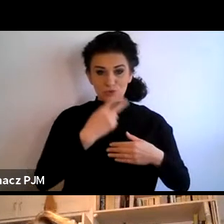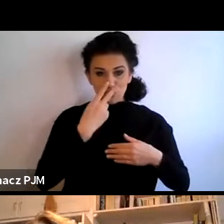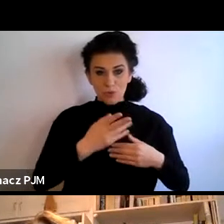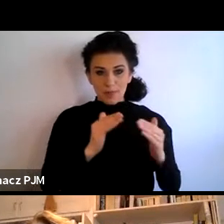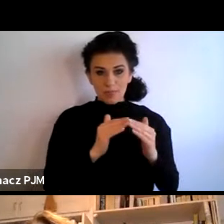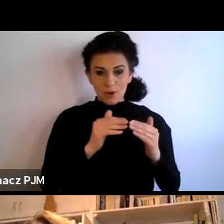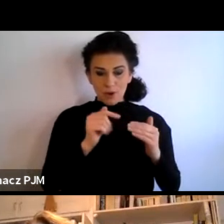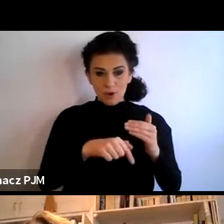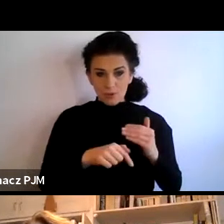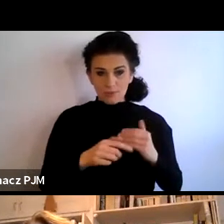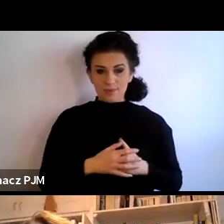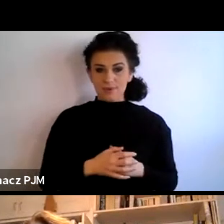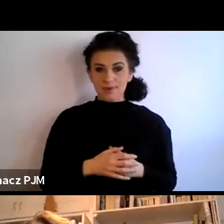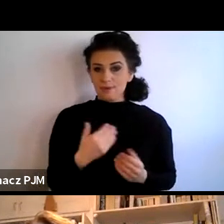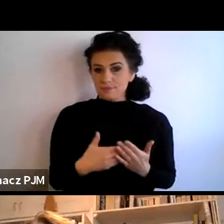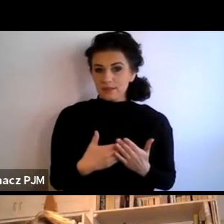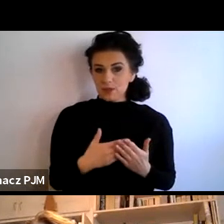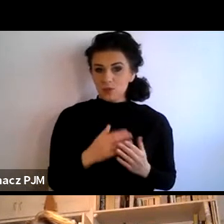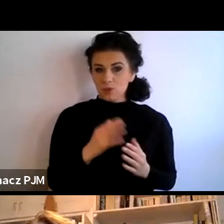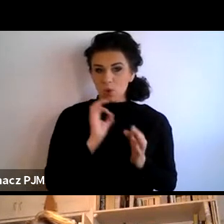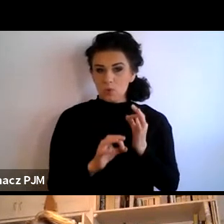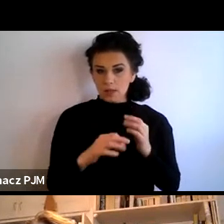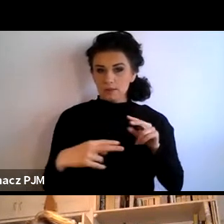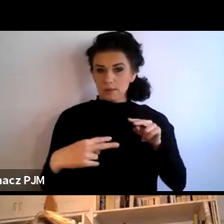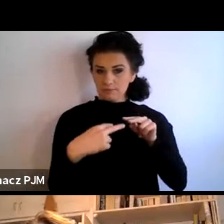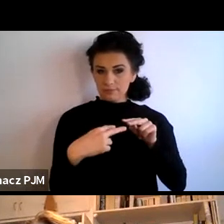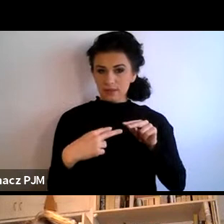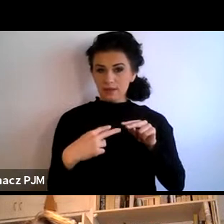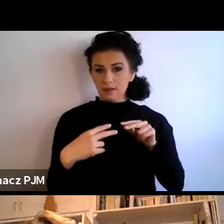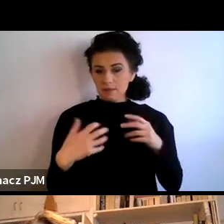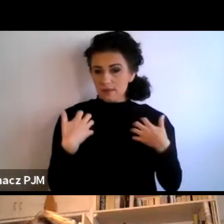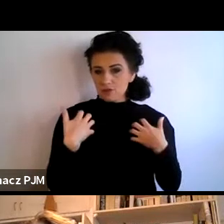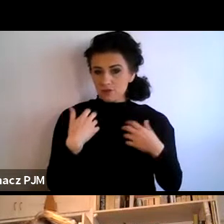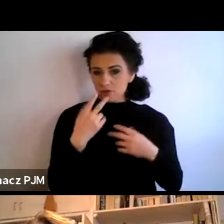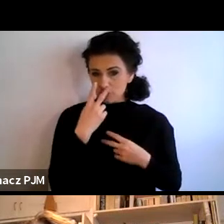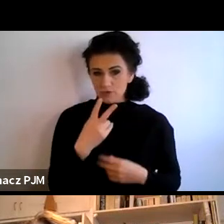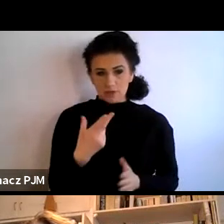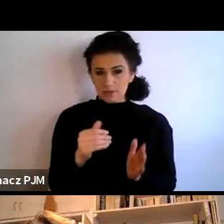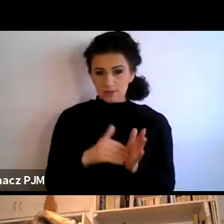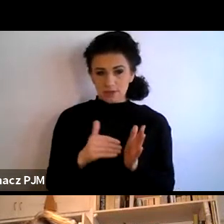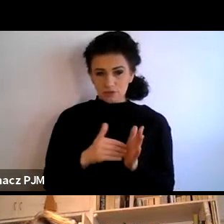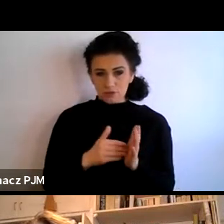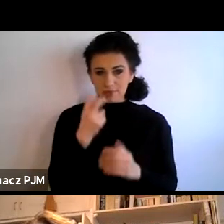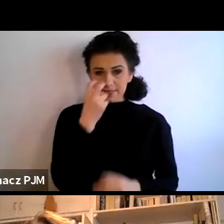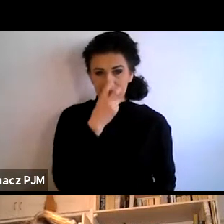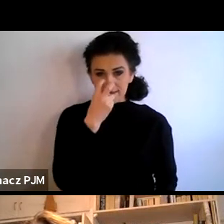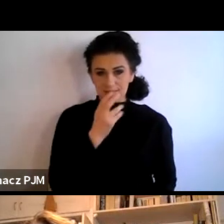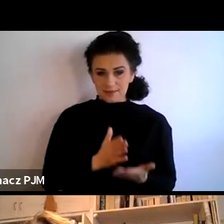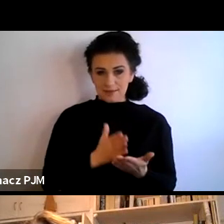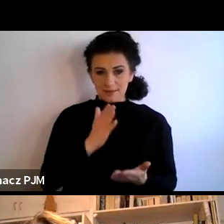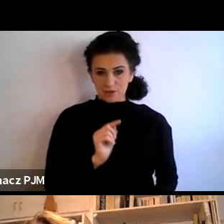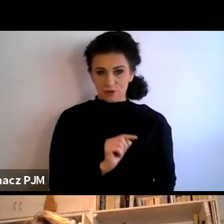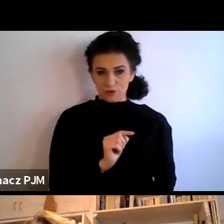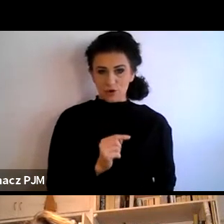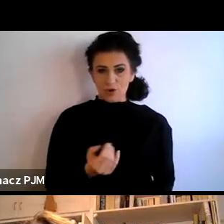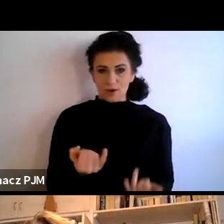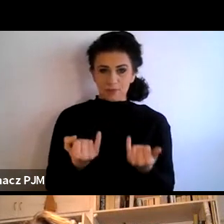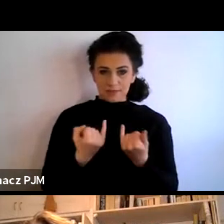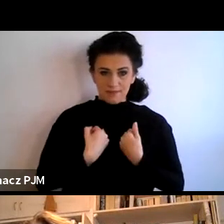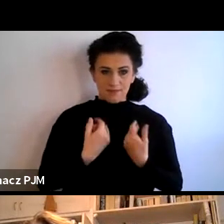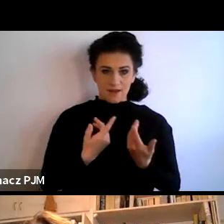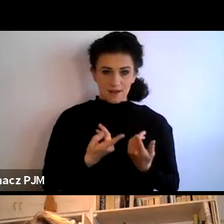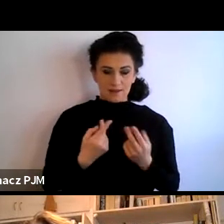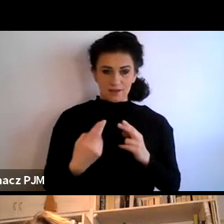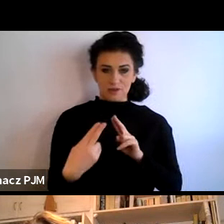widzieć tak dosłownie. Sam fakt, że było takie zainteresowanie i po prostu takie